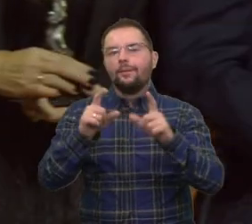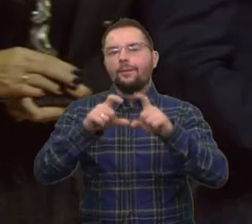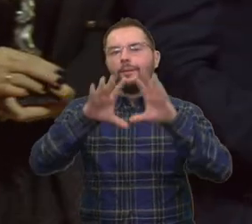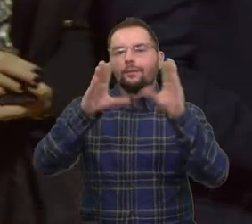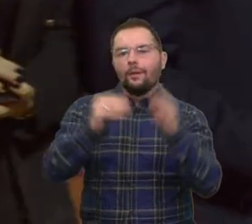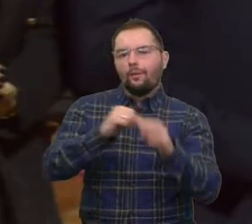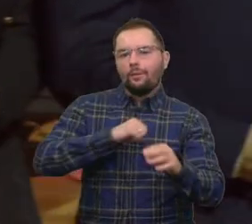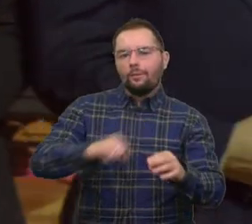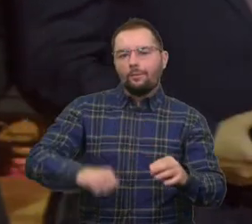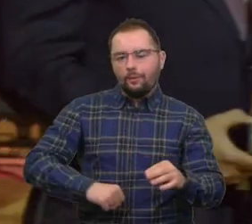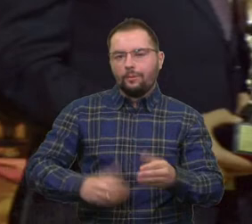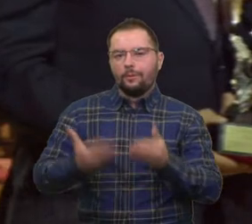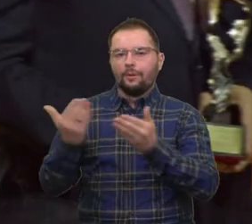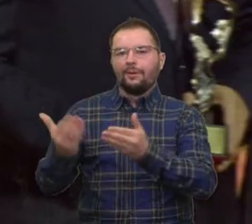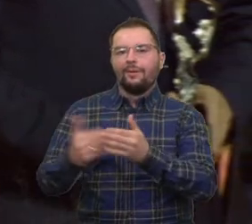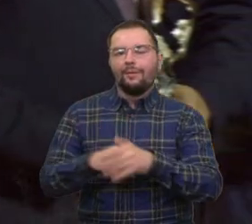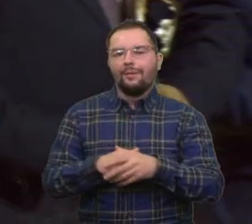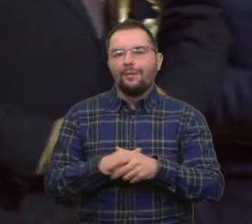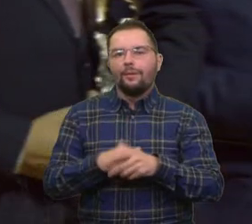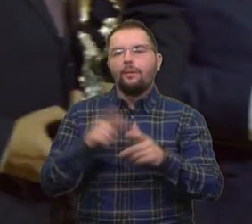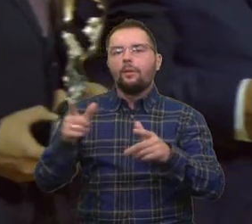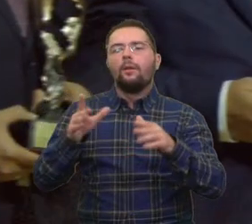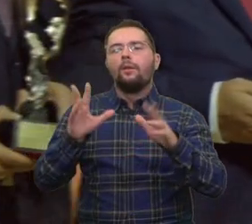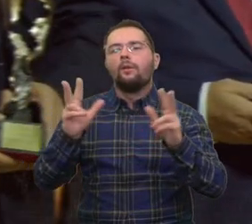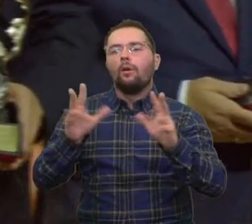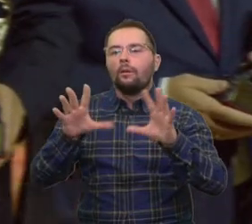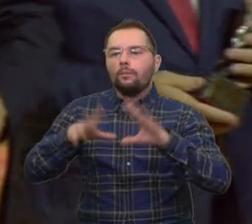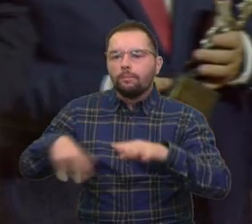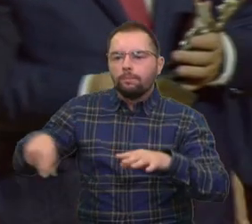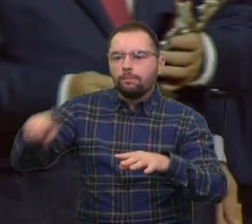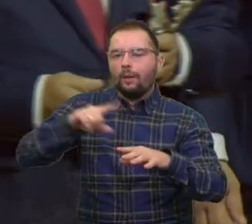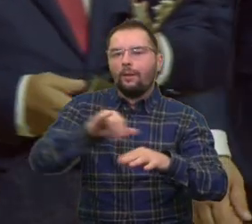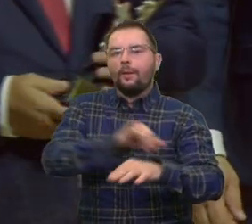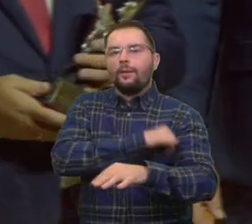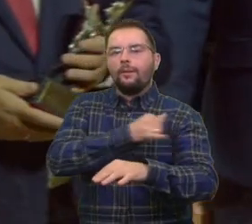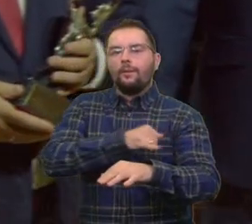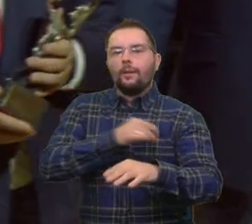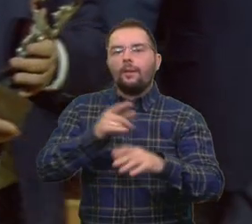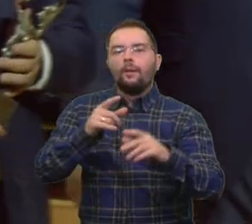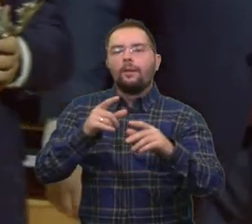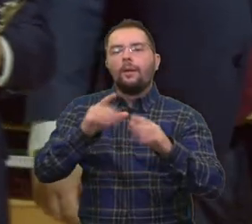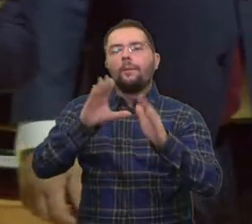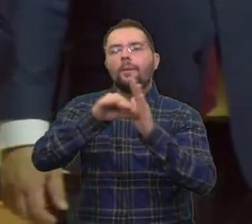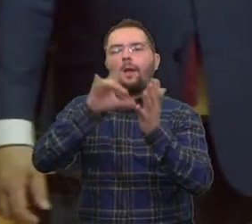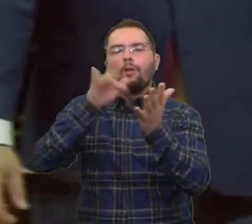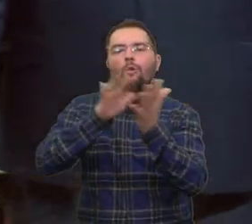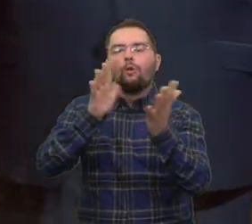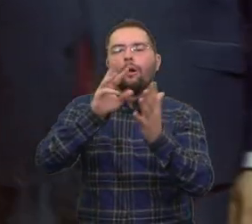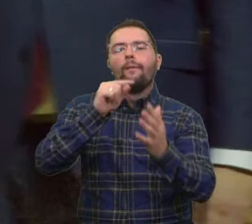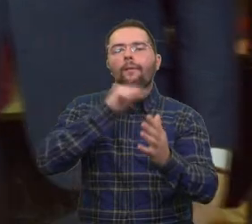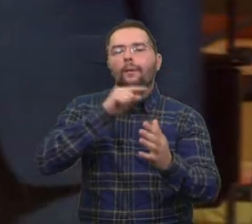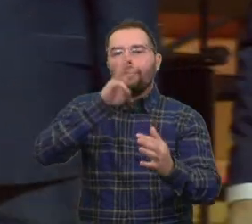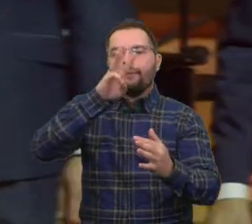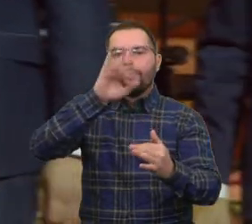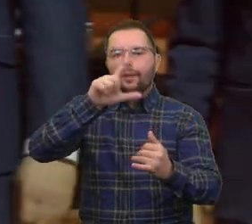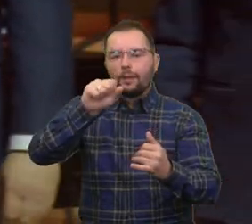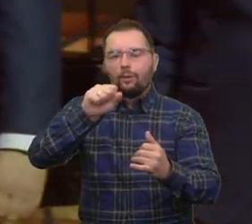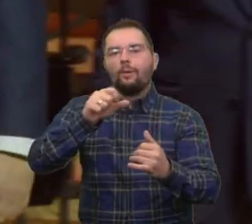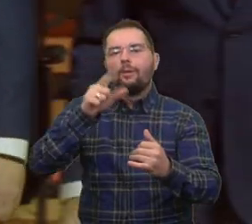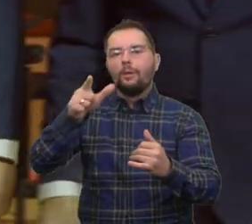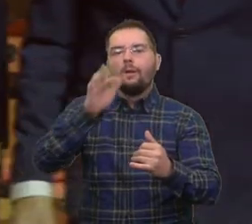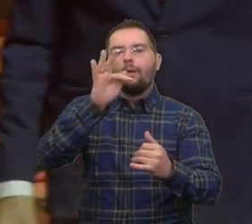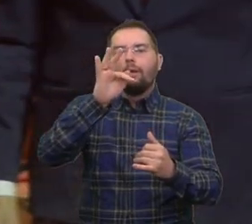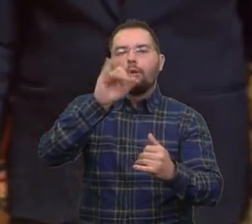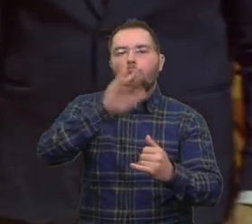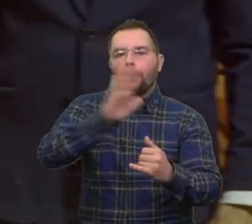przed państwem. A głos w ich imieniu będzie płynął dziś z Wisły. Prosimy o zabranie głosu burmistrza